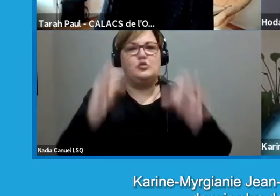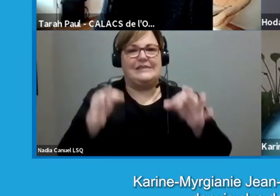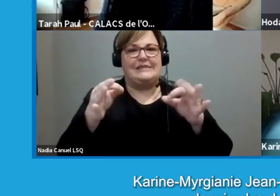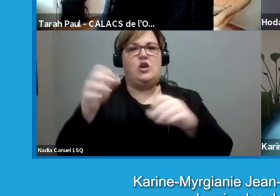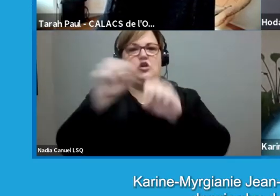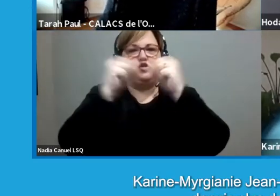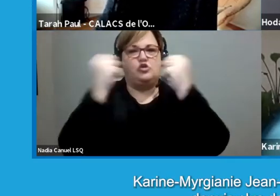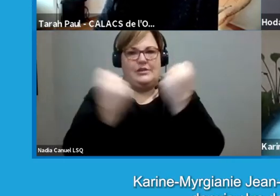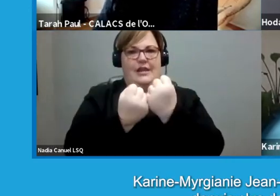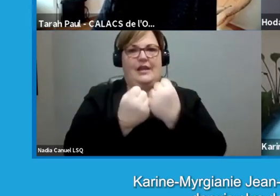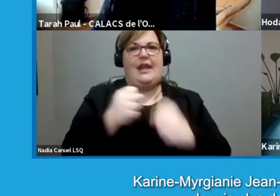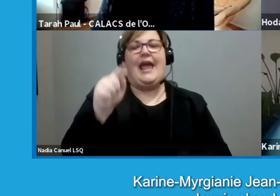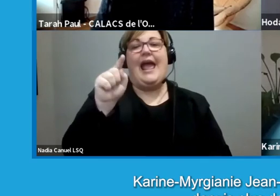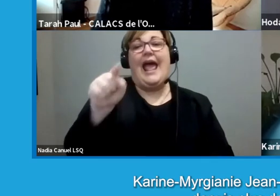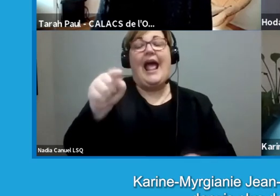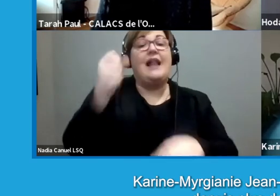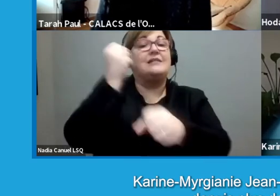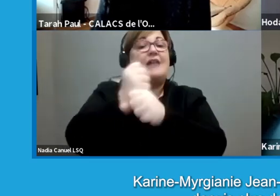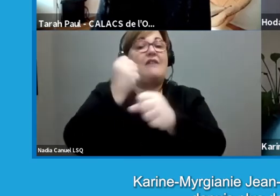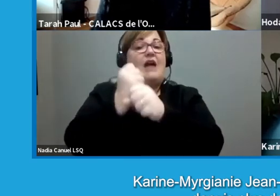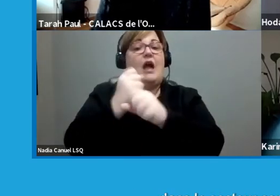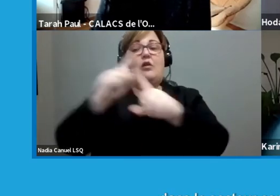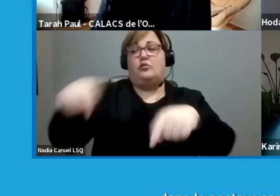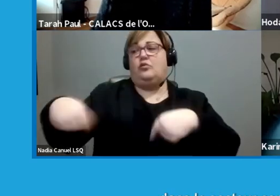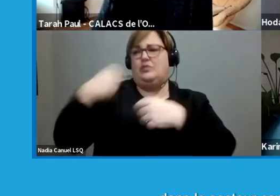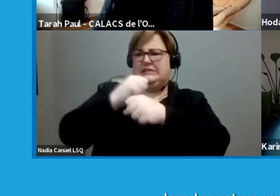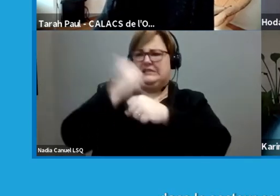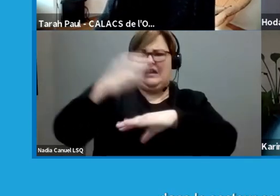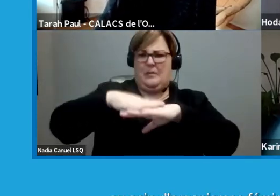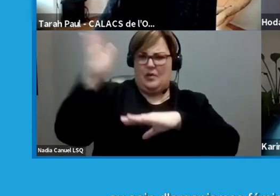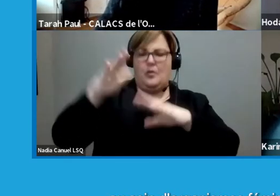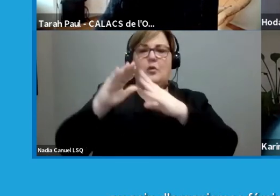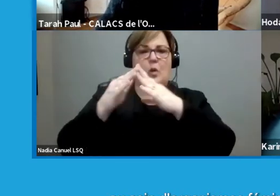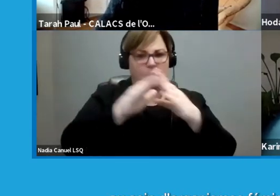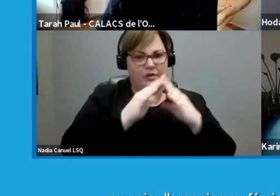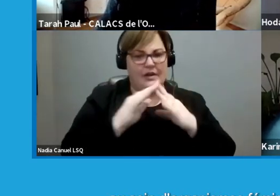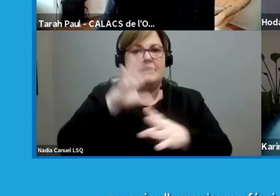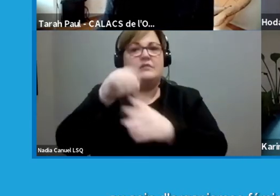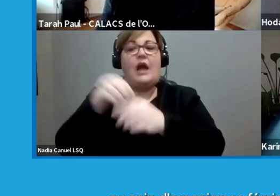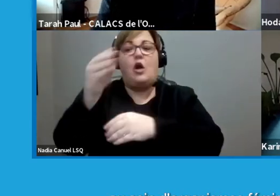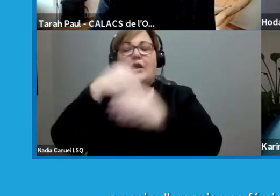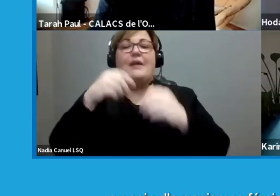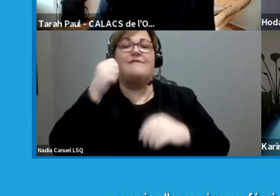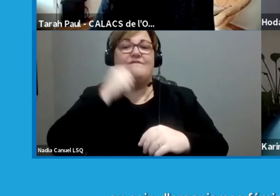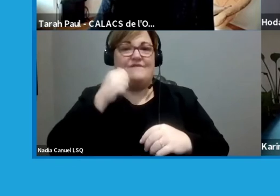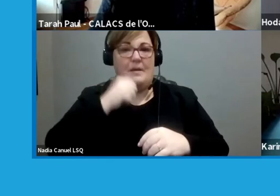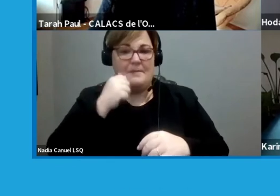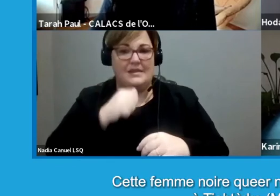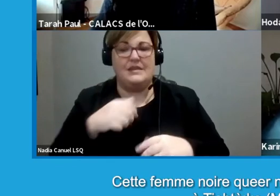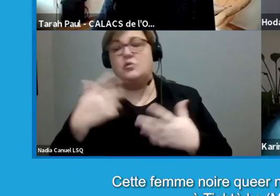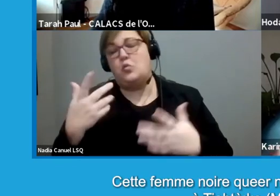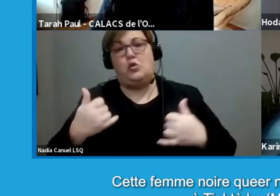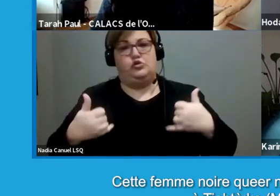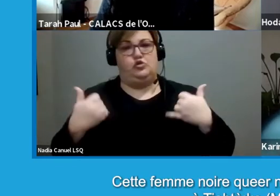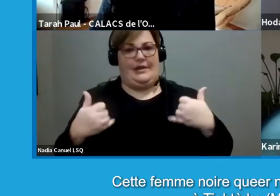Karine Mirjani Jean-François travaille depuis plus de 10 ans dans le secteur communautaire au sein d'organismes féministes et ou de jeunesse.